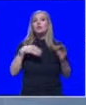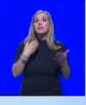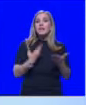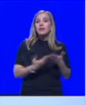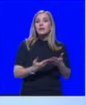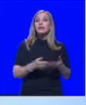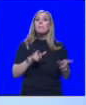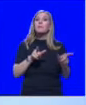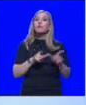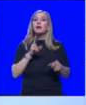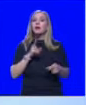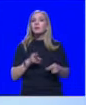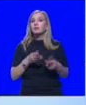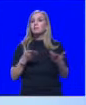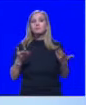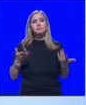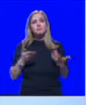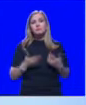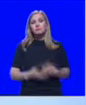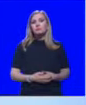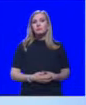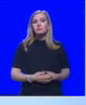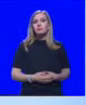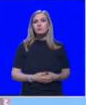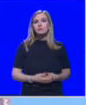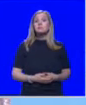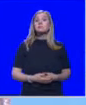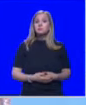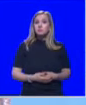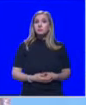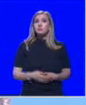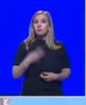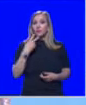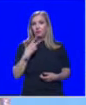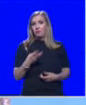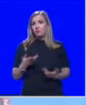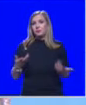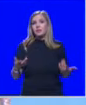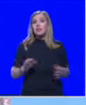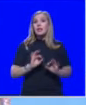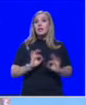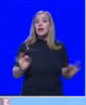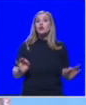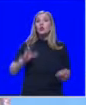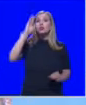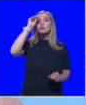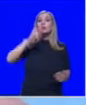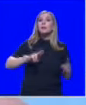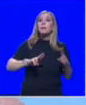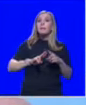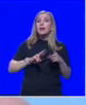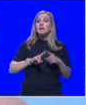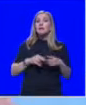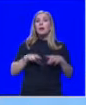какво пренареждане според вас е това? Вижте, ясно е, че господин Пеевски е